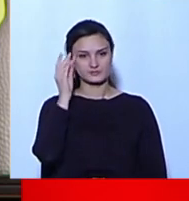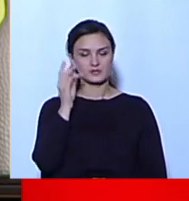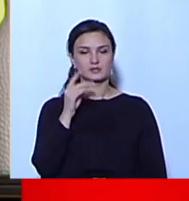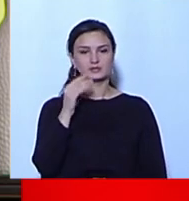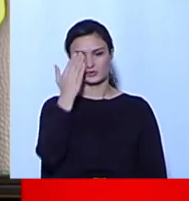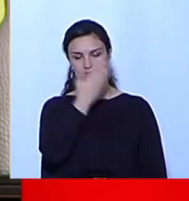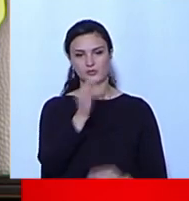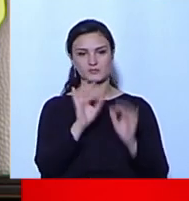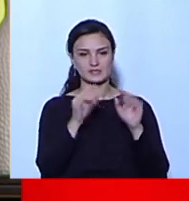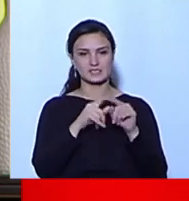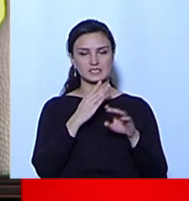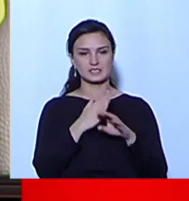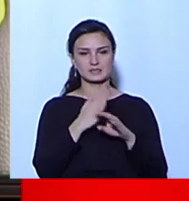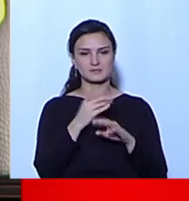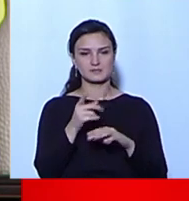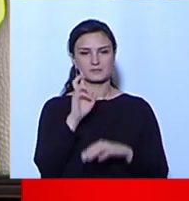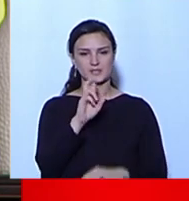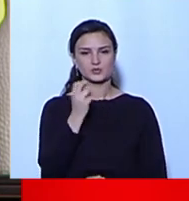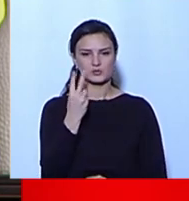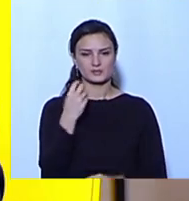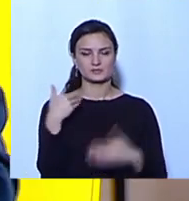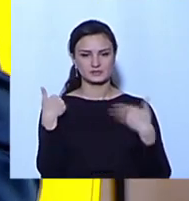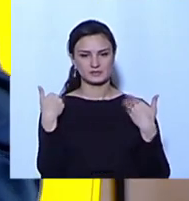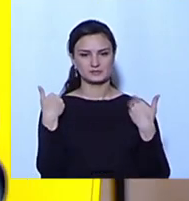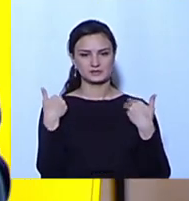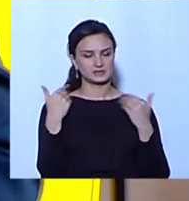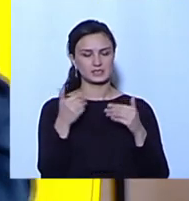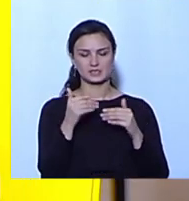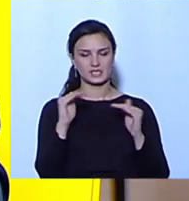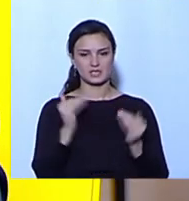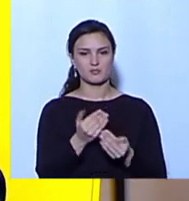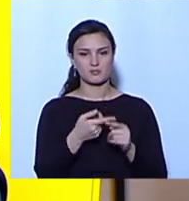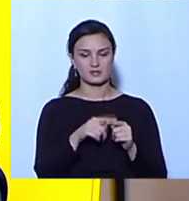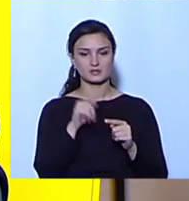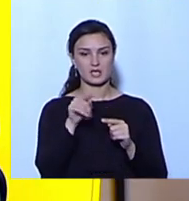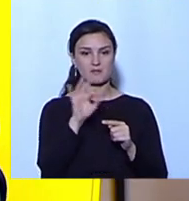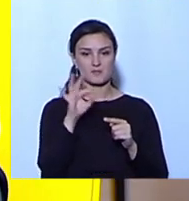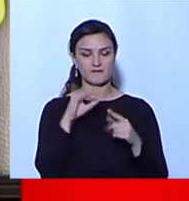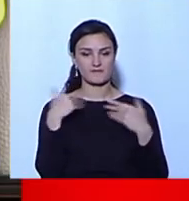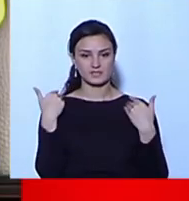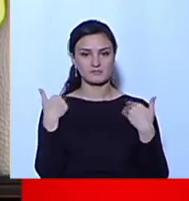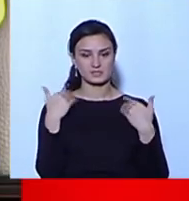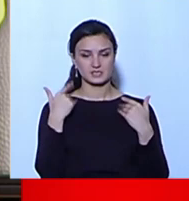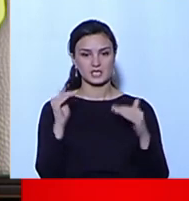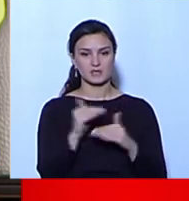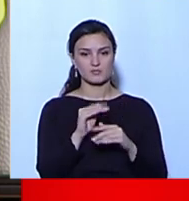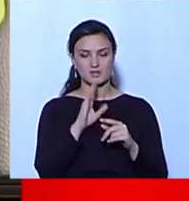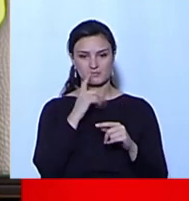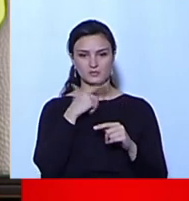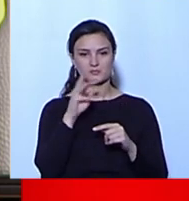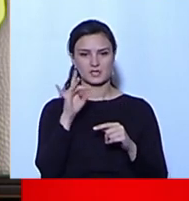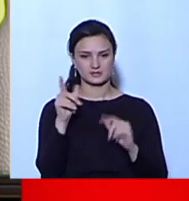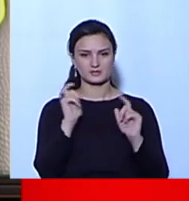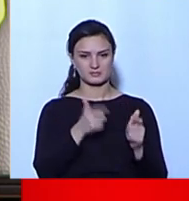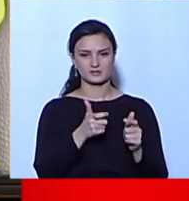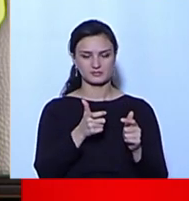გასაზიარებლად საზოგადოებისათვის, ეს არის B12 ვიტამინის ნაკლებობა. და აი ამ ვიტამინის ნაკლებობა, ქალბატონი მარინა,